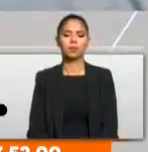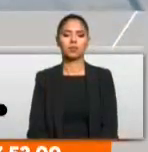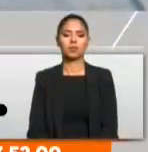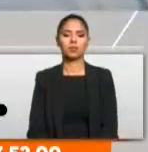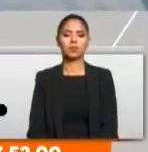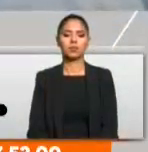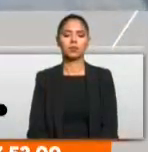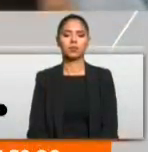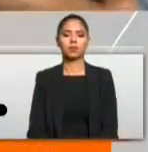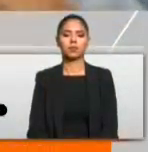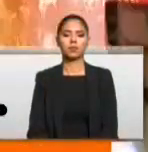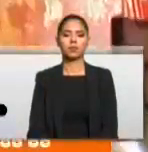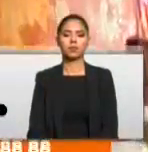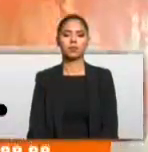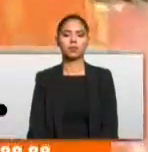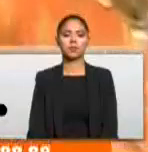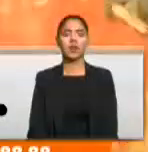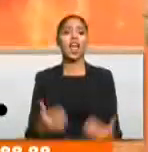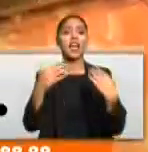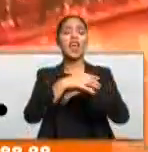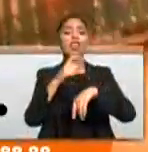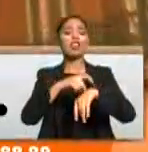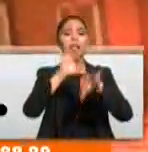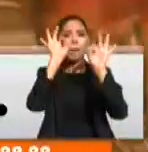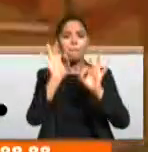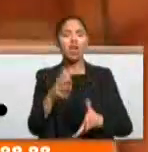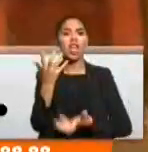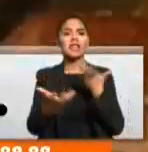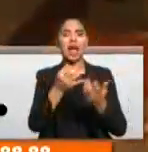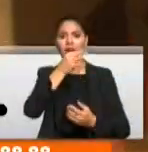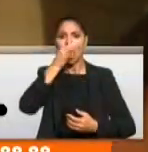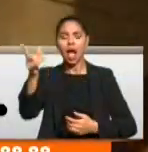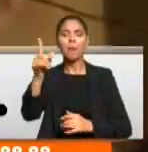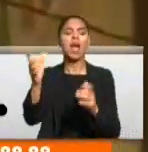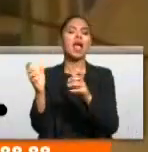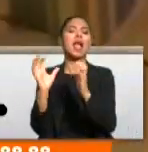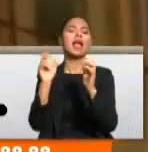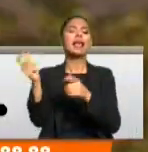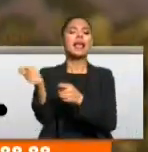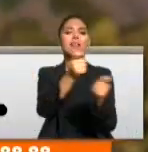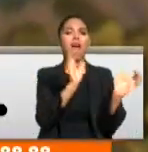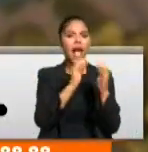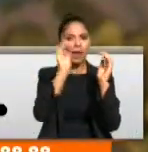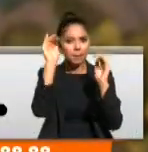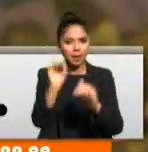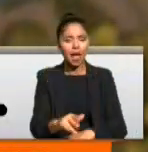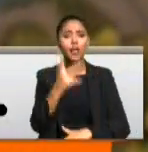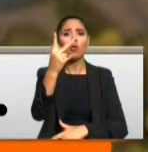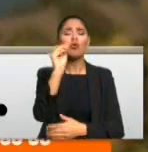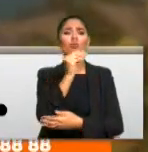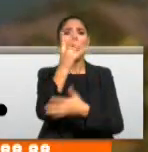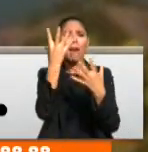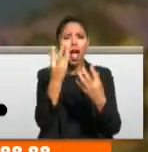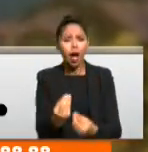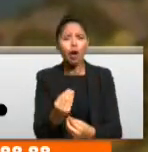Motor yandıktan sonra millet çıkamadı. Gece saatlerinde başlayan yangına ihbar üzerine gelen itfaiye müdahale etti. Aralarında 3 bebeğin de